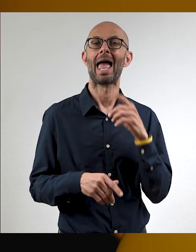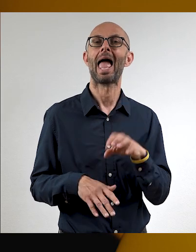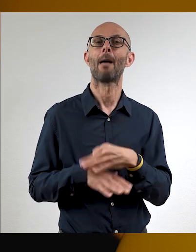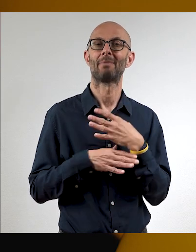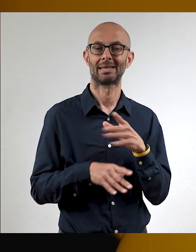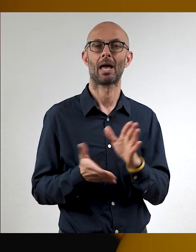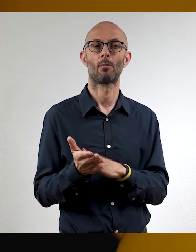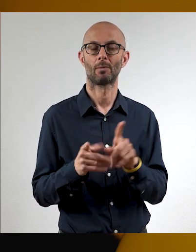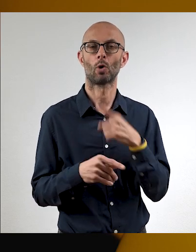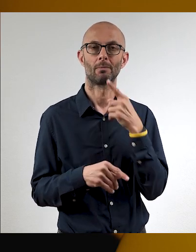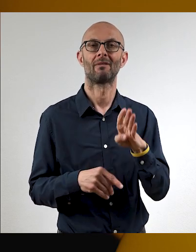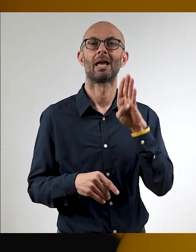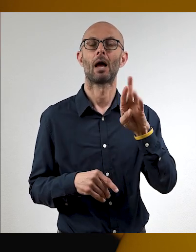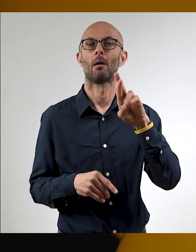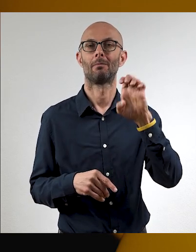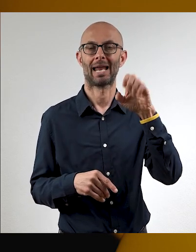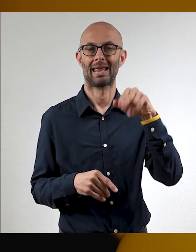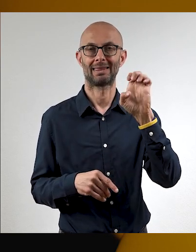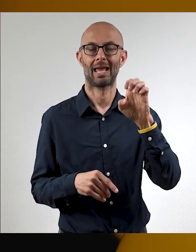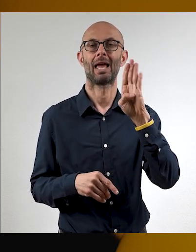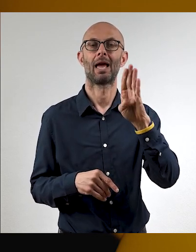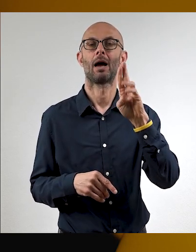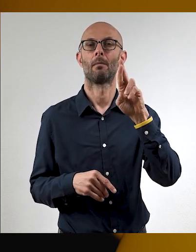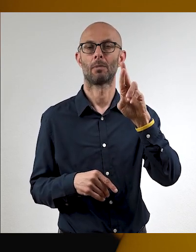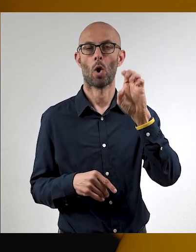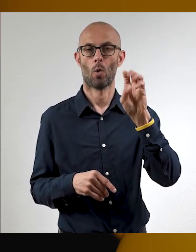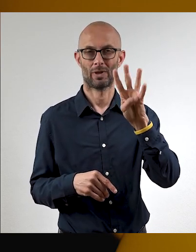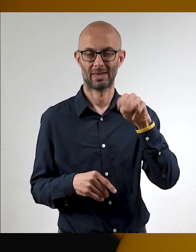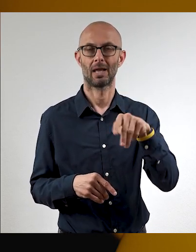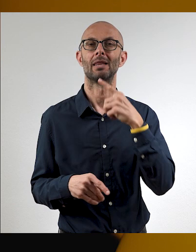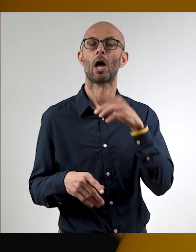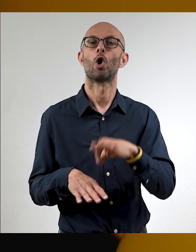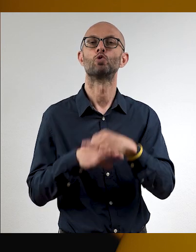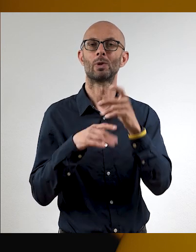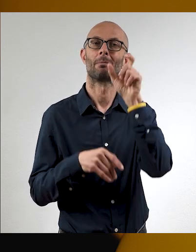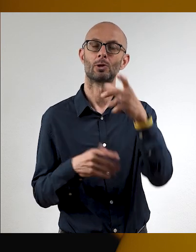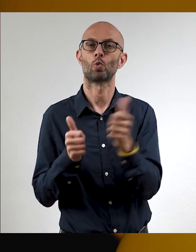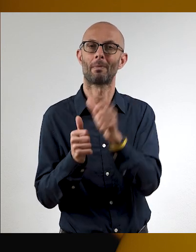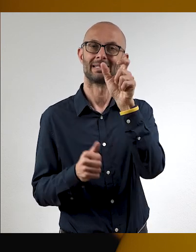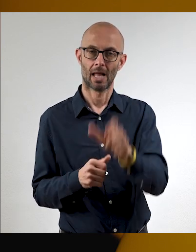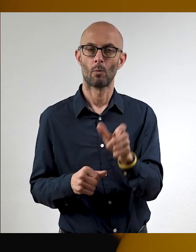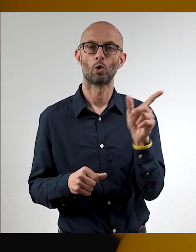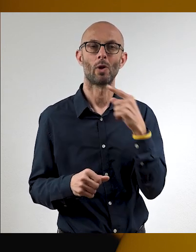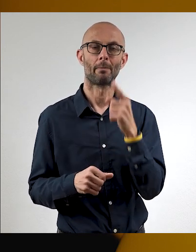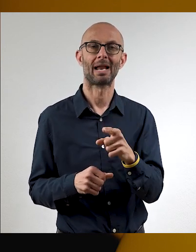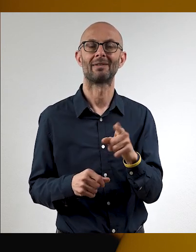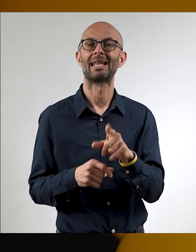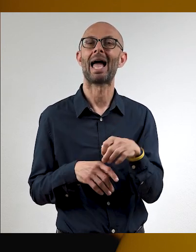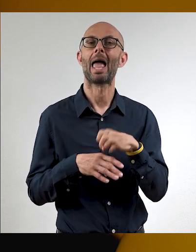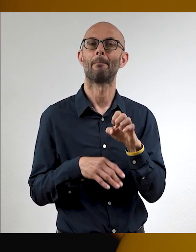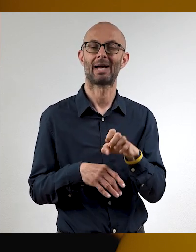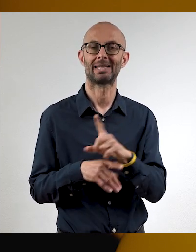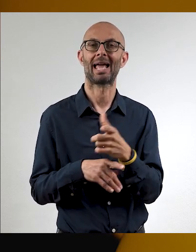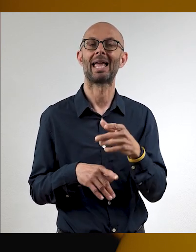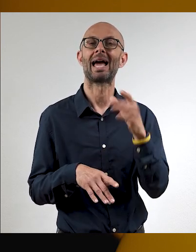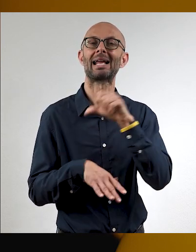Empatija pomeni, tako kot pravi Brené Brown, da čutim s tabo. Ne? In ona pravi, da je empatija